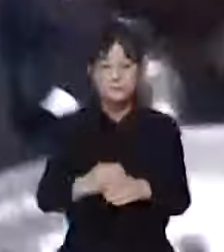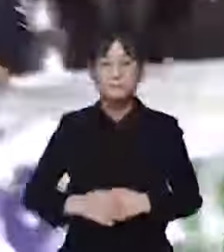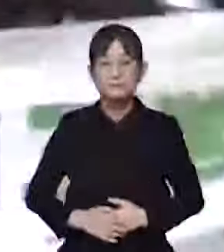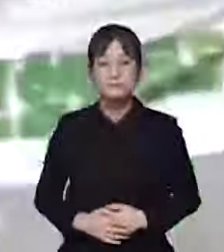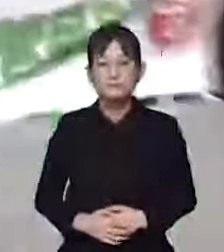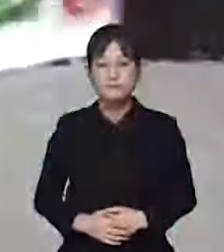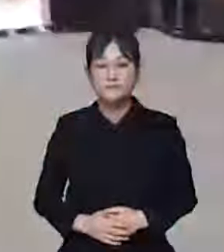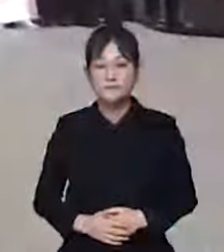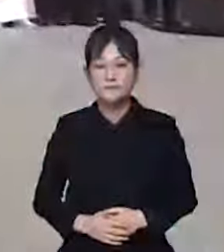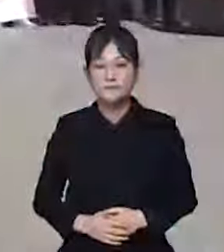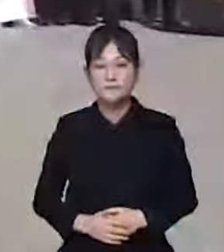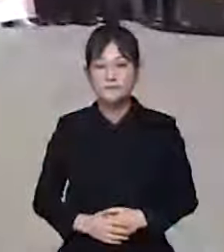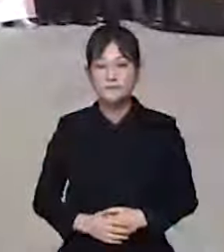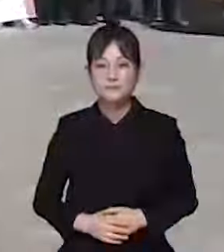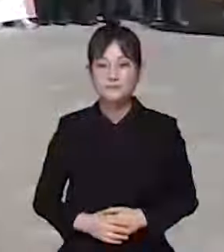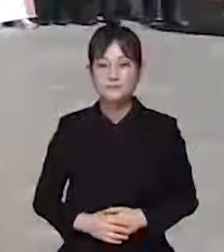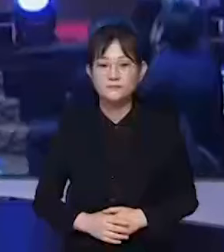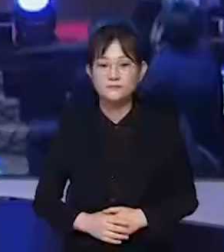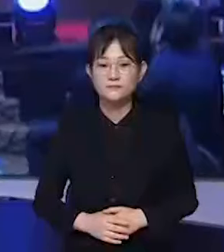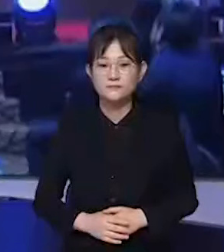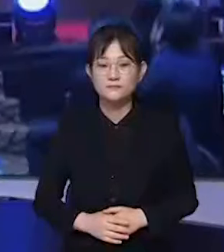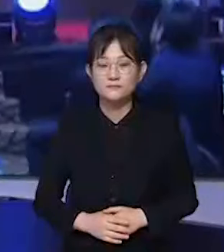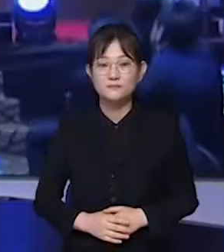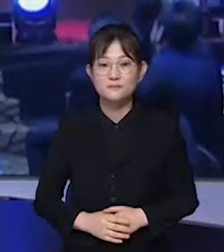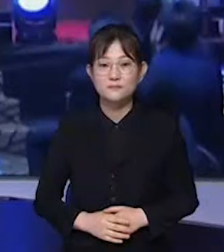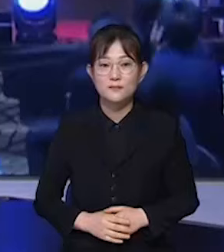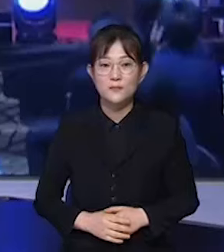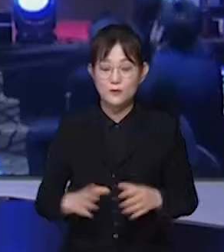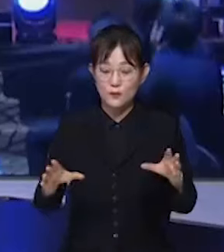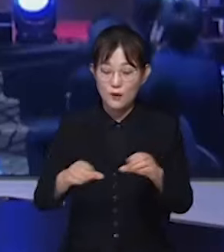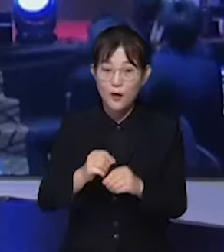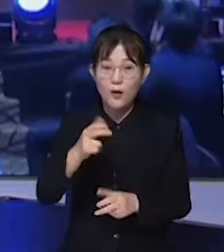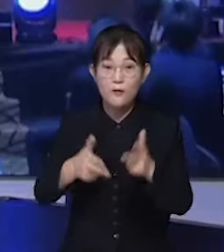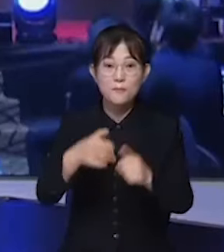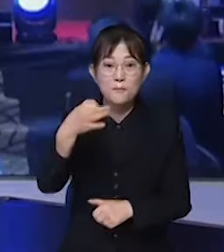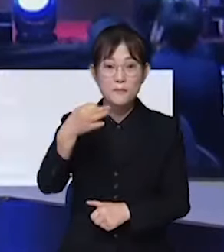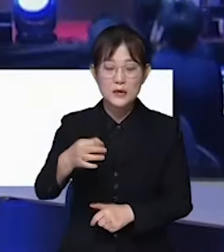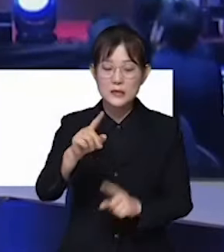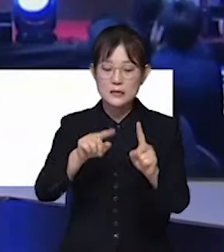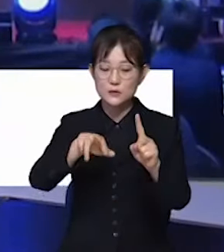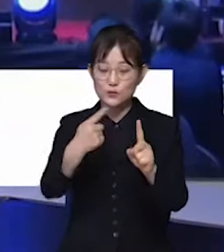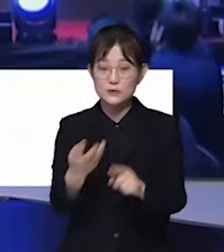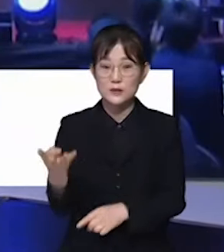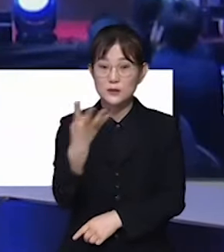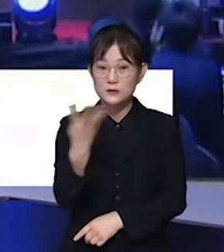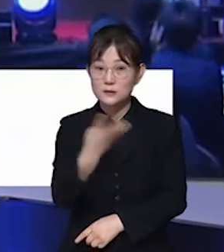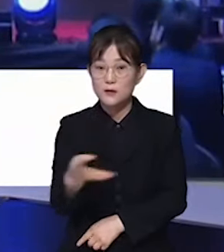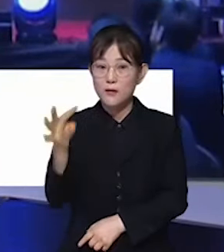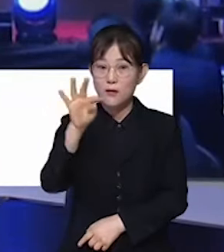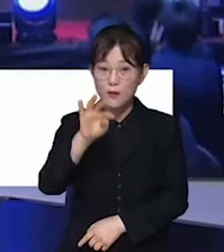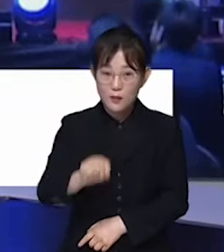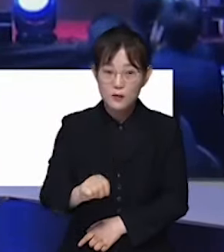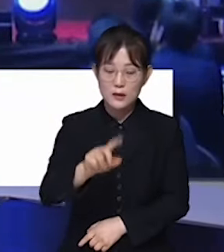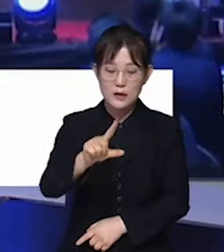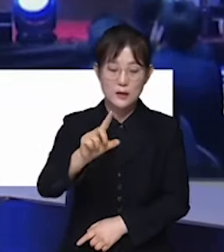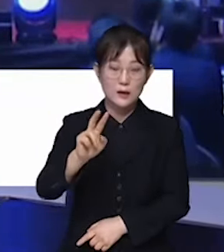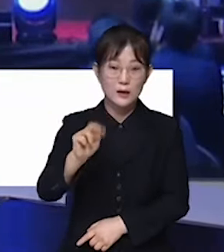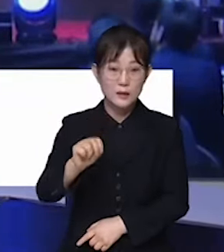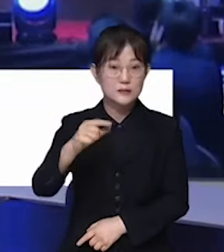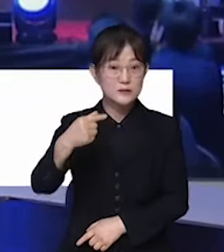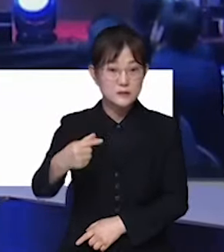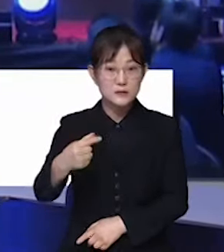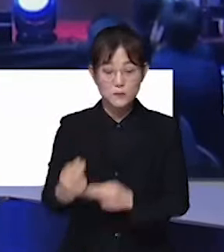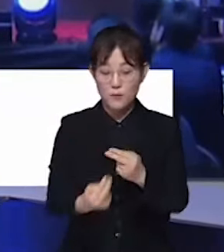KBC 임경섭입니다. 총 사업비 1조 4천억 원 규모의 여수 묘도 LNG 허브터미널